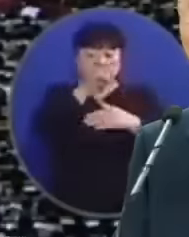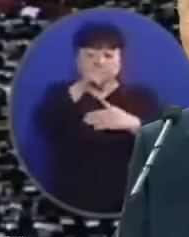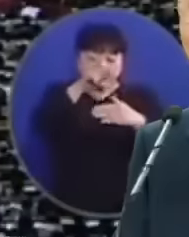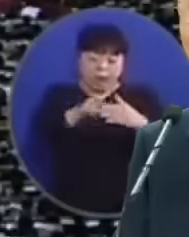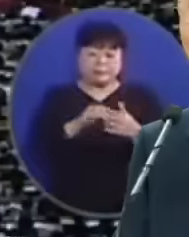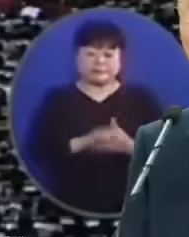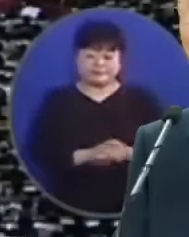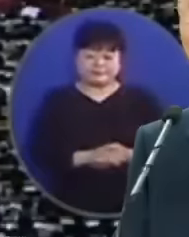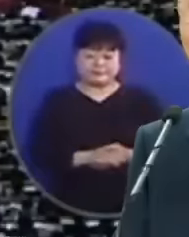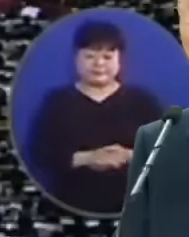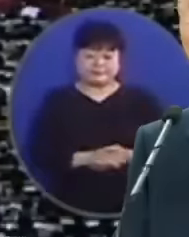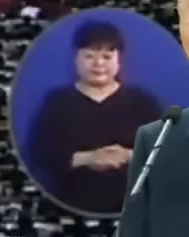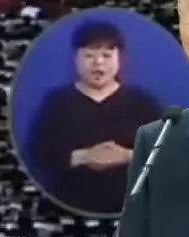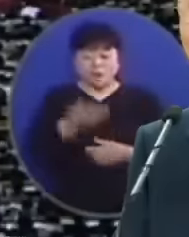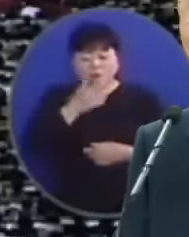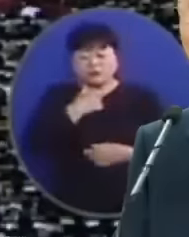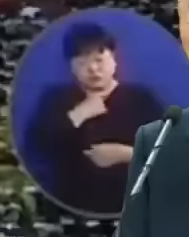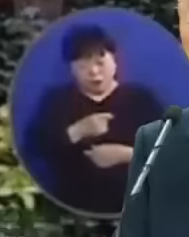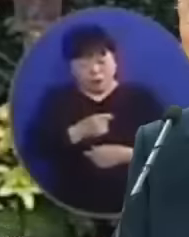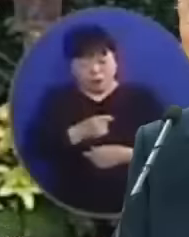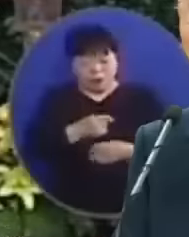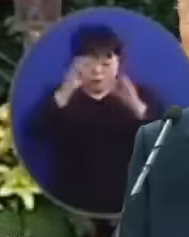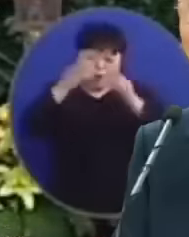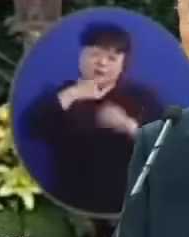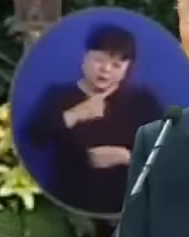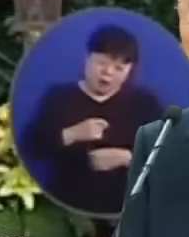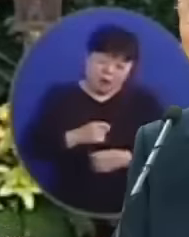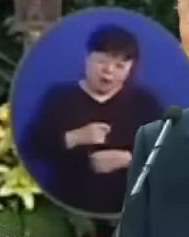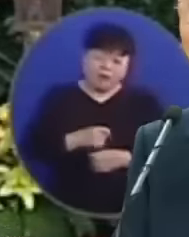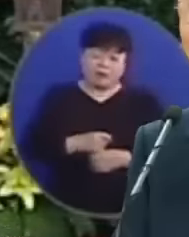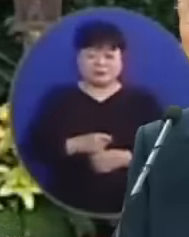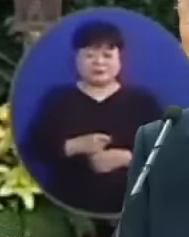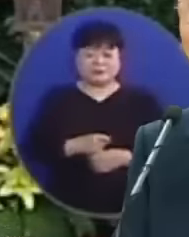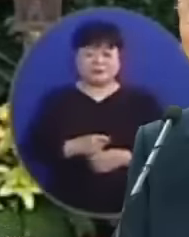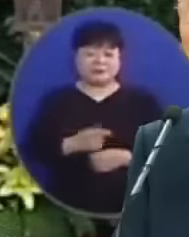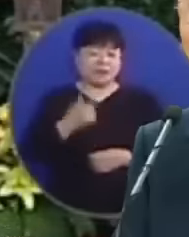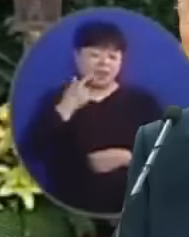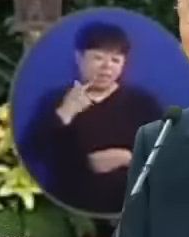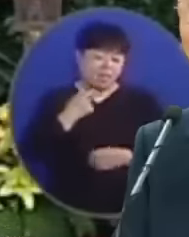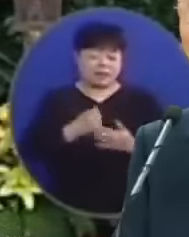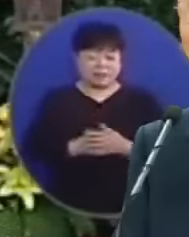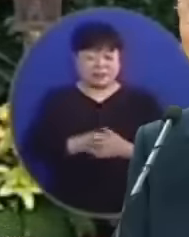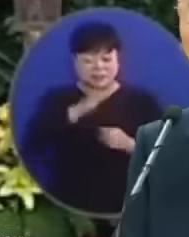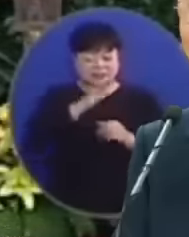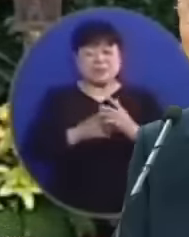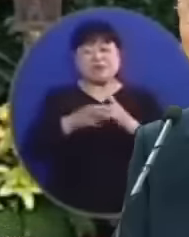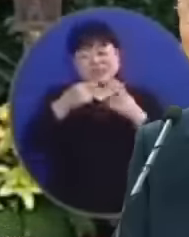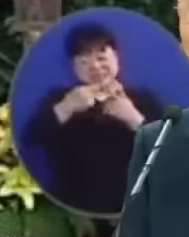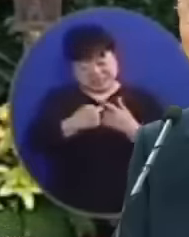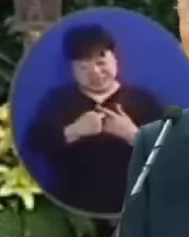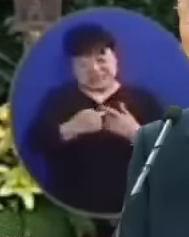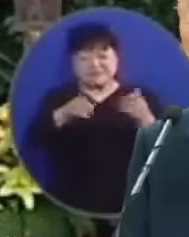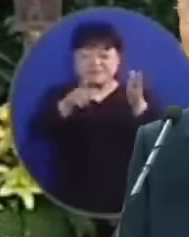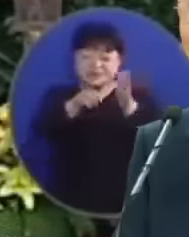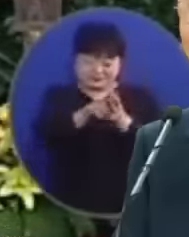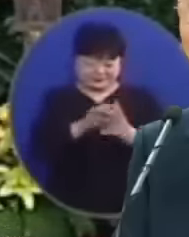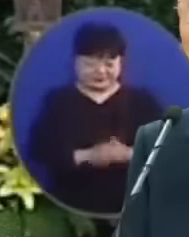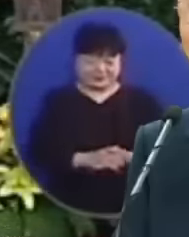느낌은 먹음직하고 보암직하고 지혜를 얻게 탐스럽게 했지만은 이것은 잘못 이해한 믿음인